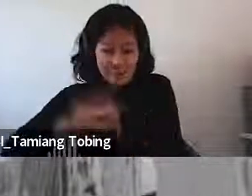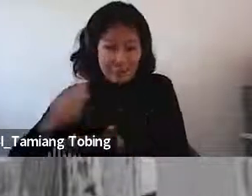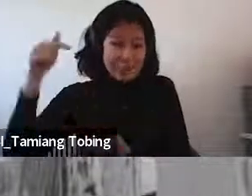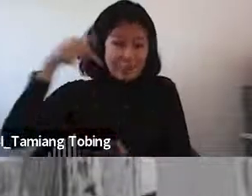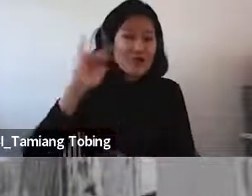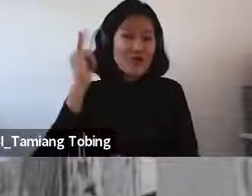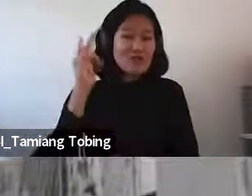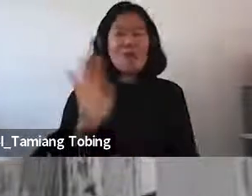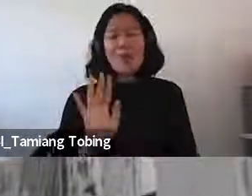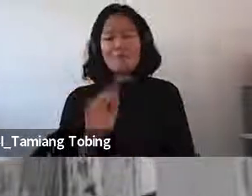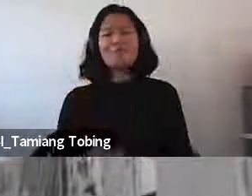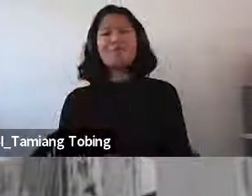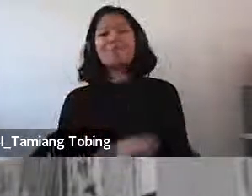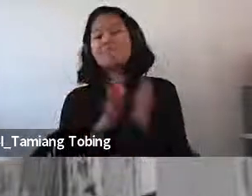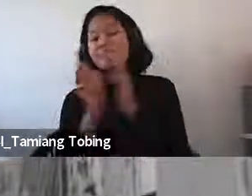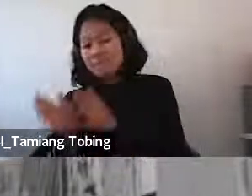Tetapi kalau